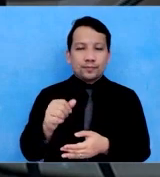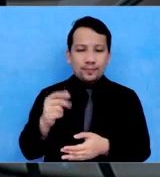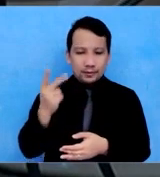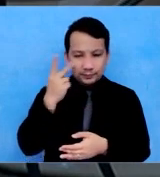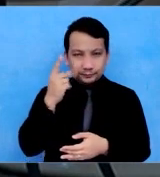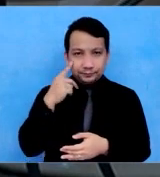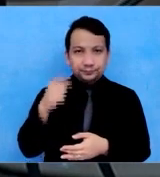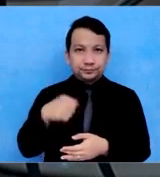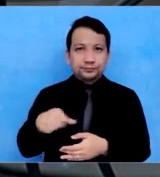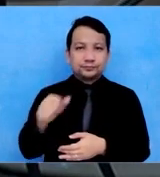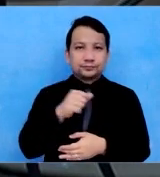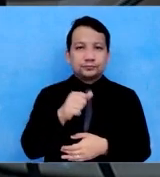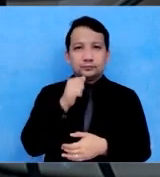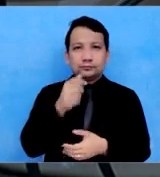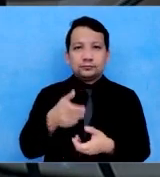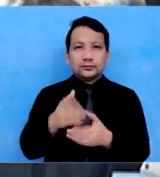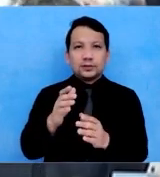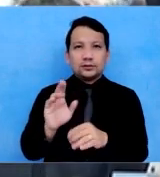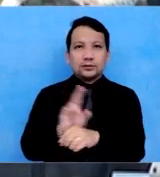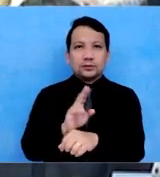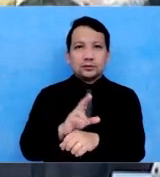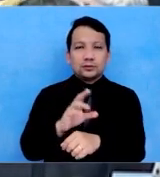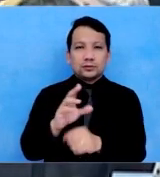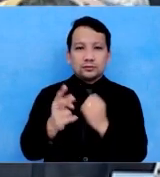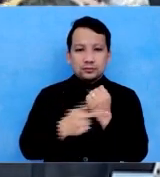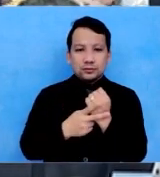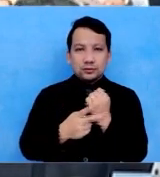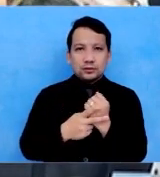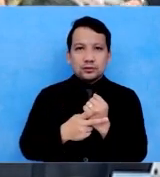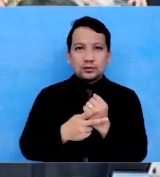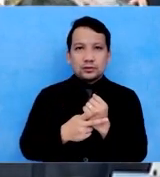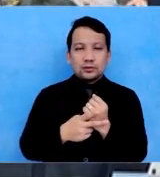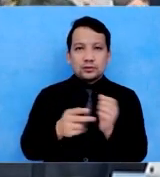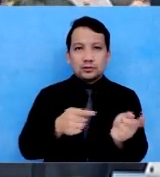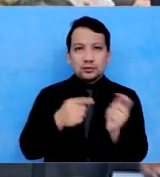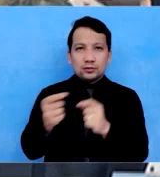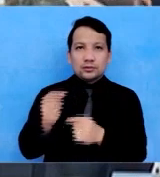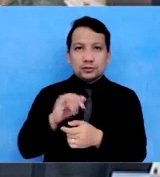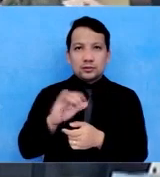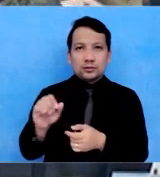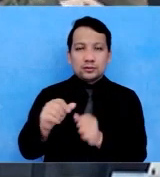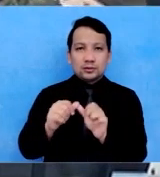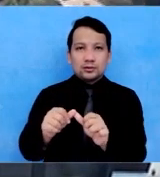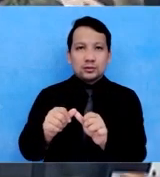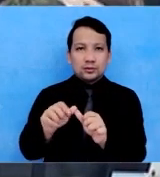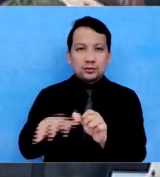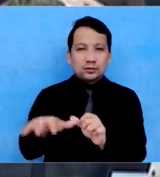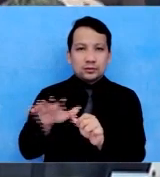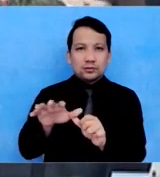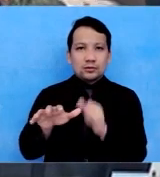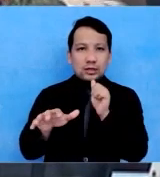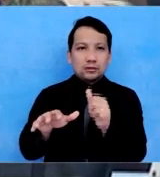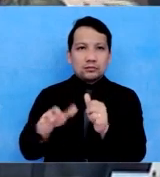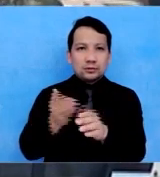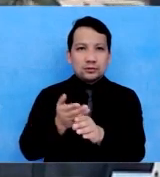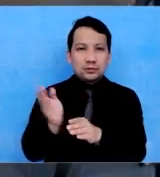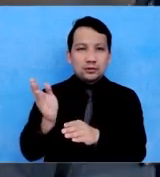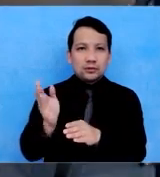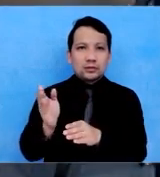Pimentel naman, sinabing huwag gamitin ang savings para i-augment ang intelligence funds ng ahensya. Pero hindi ito lumusot kay